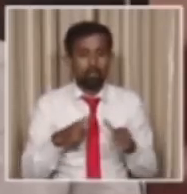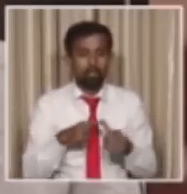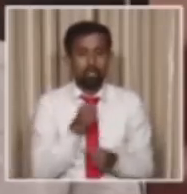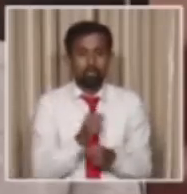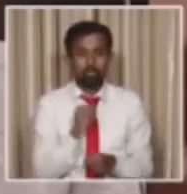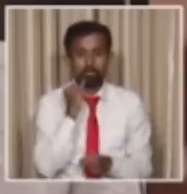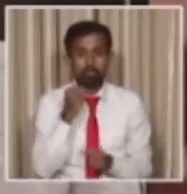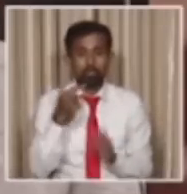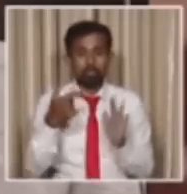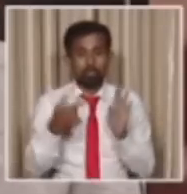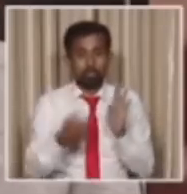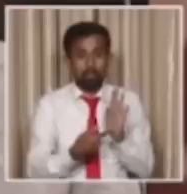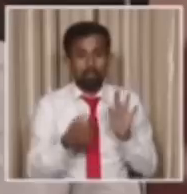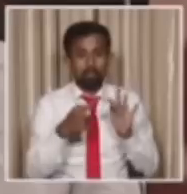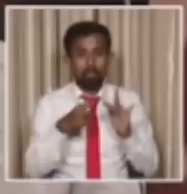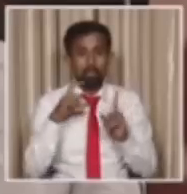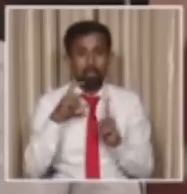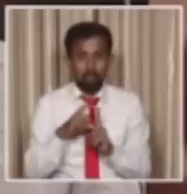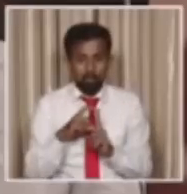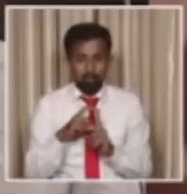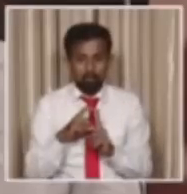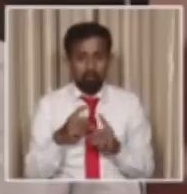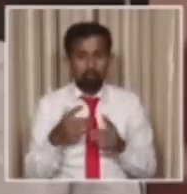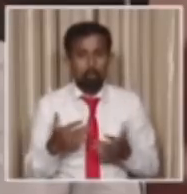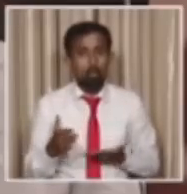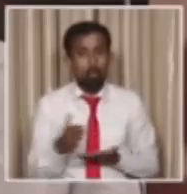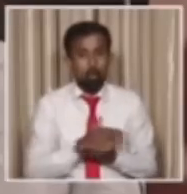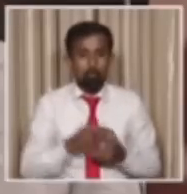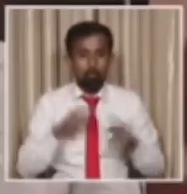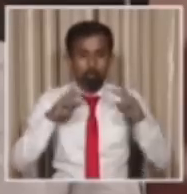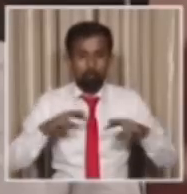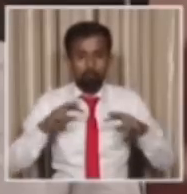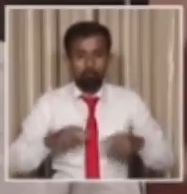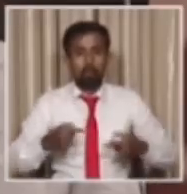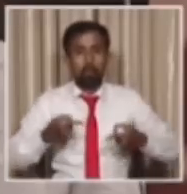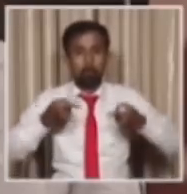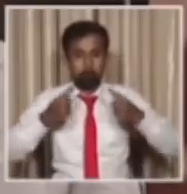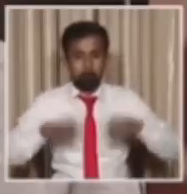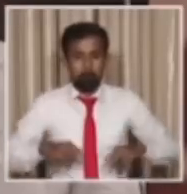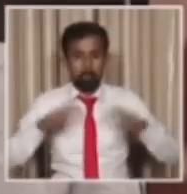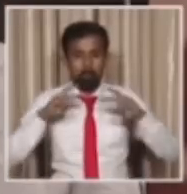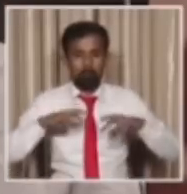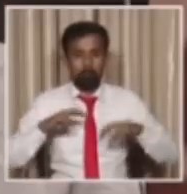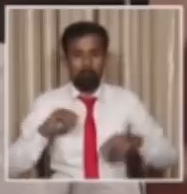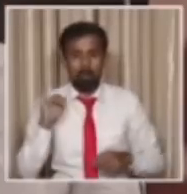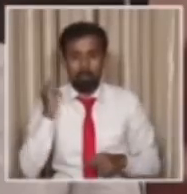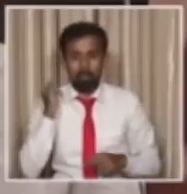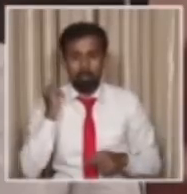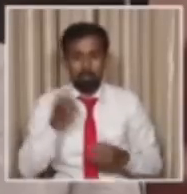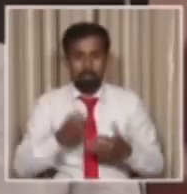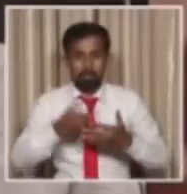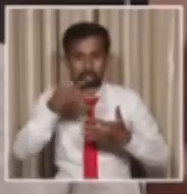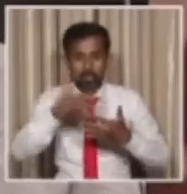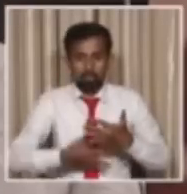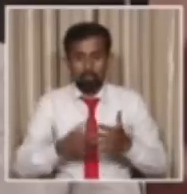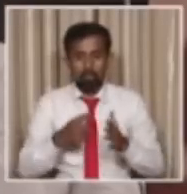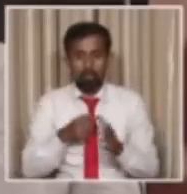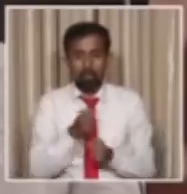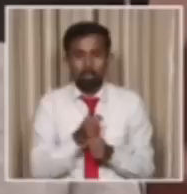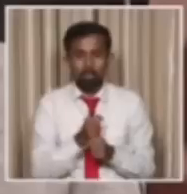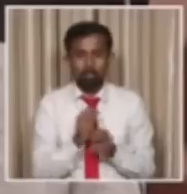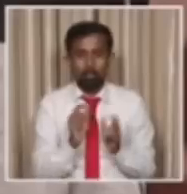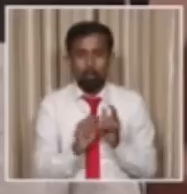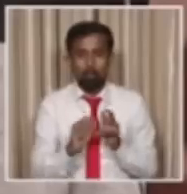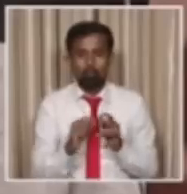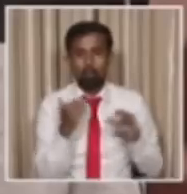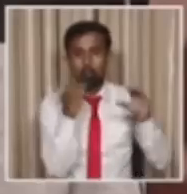කියලා TID එක කෙරුවා. මේ සියලු විමර්ශන වලට පස්සේ විමර්ශන නිලධාරින්ගේ රිපෝට් එක නීතිපති